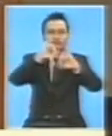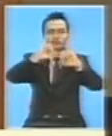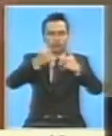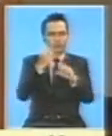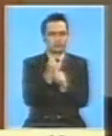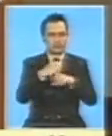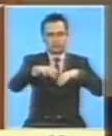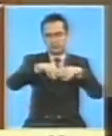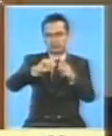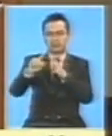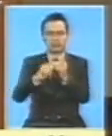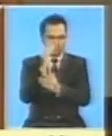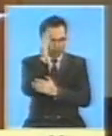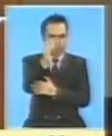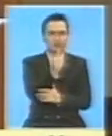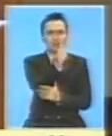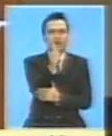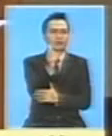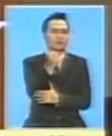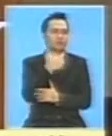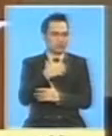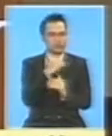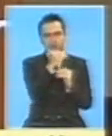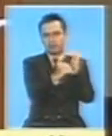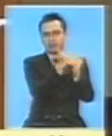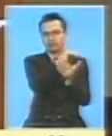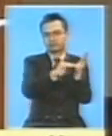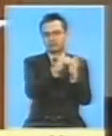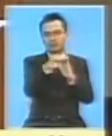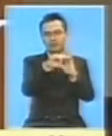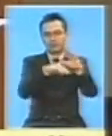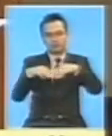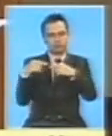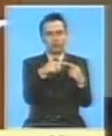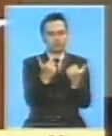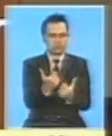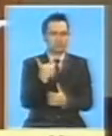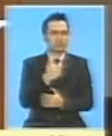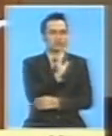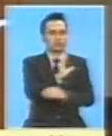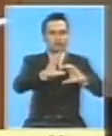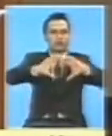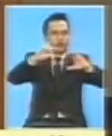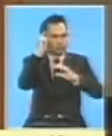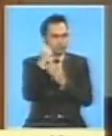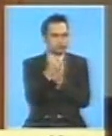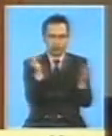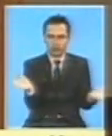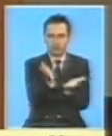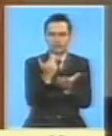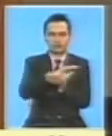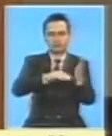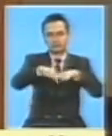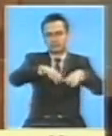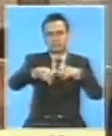ะไรบ้างขึ้นไปในอนาคตนะครับอันนี้ก็เป็นสิ่งที่จะต้องวางแผนในระยะยาวต่อไปเพราะนั้นรัฐต้องกำหนดนโยบายมีแผนการ